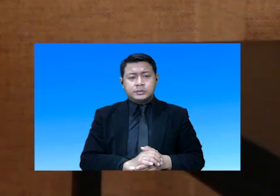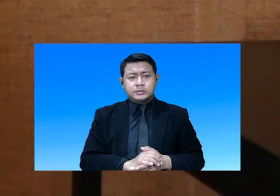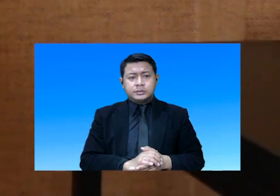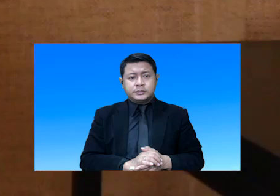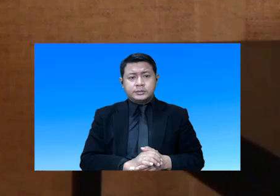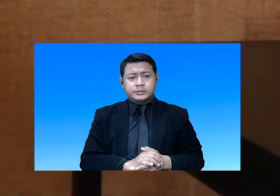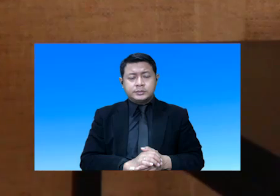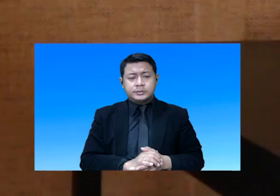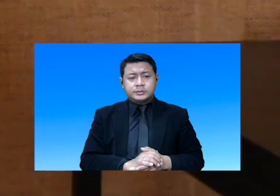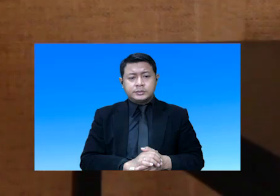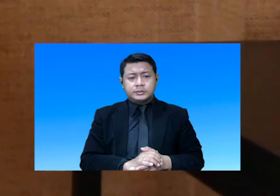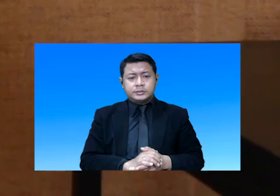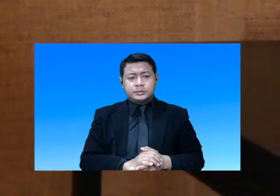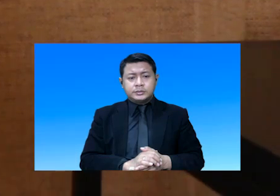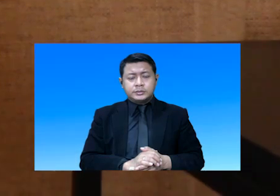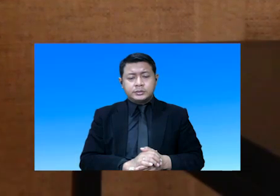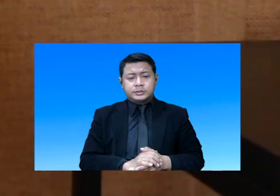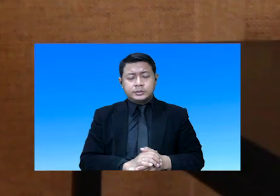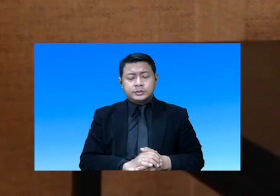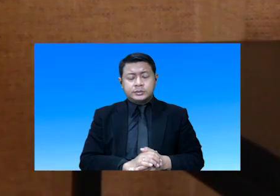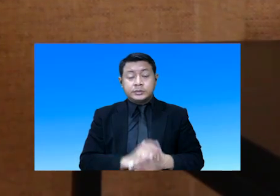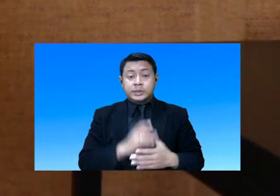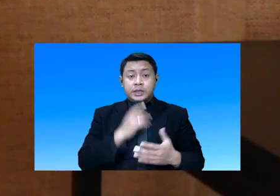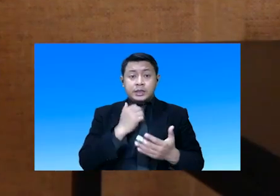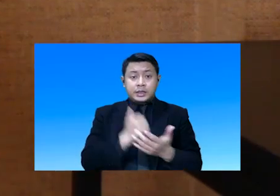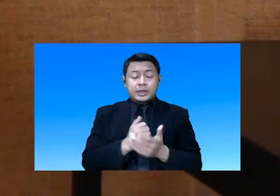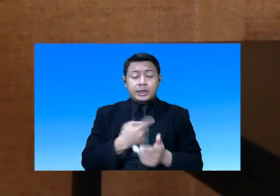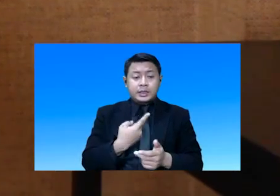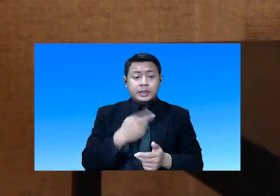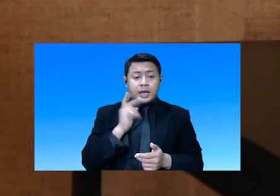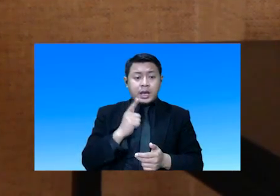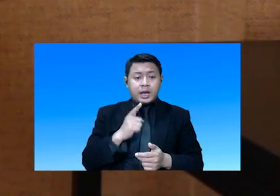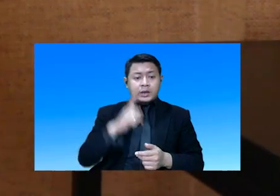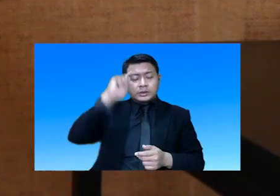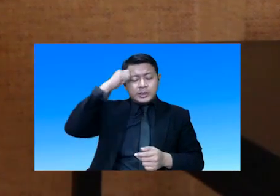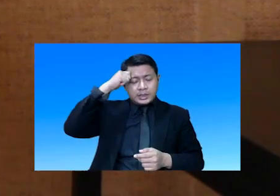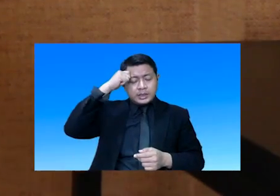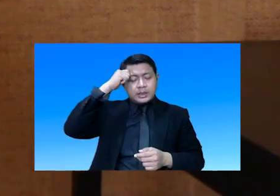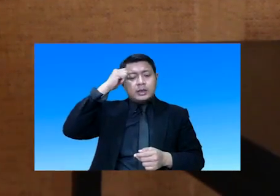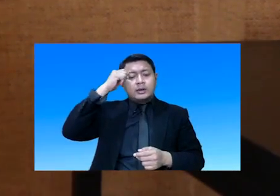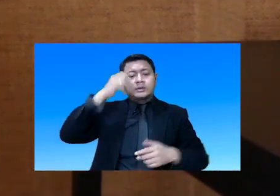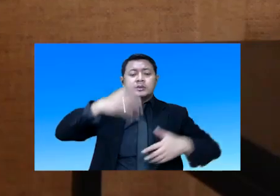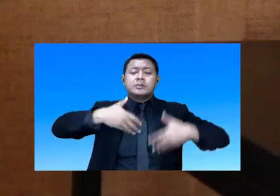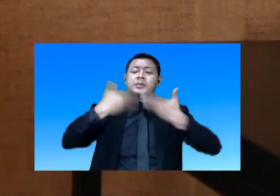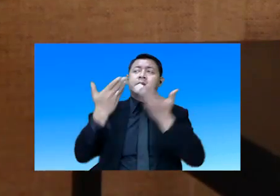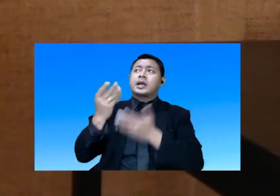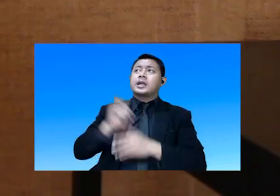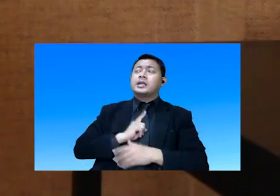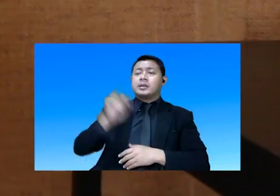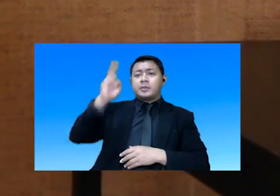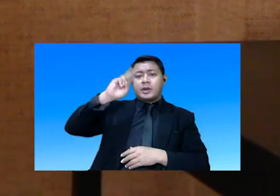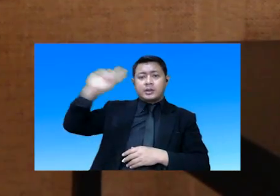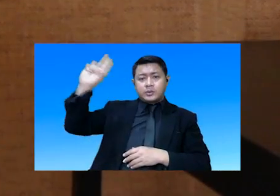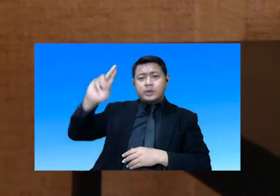tidak harapkan. Nah, disitulah sebenarnya kita perlu menggantungkan diri pada Tuhan gitu ya, untuk bisa menolong